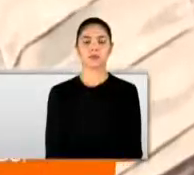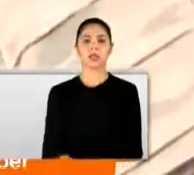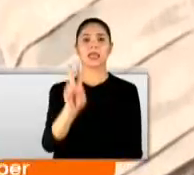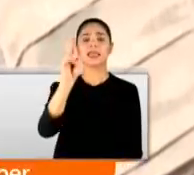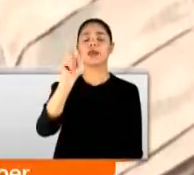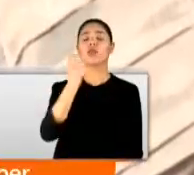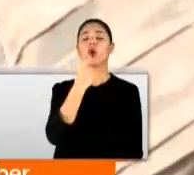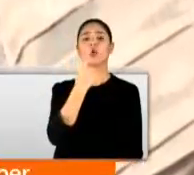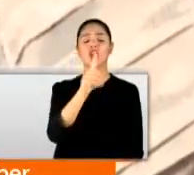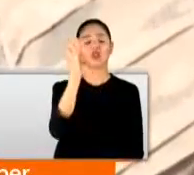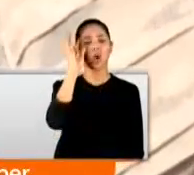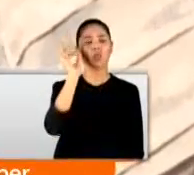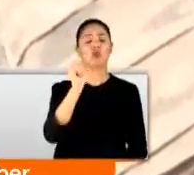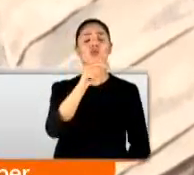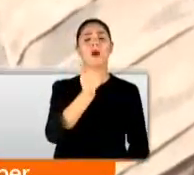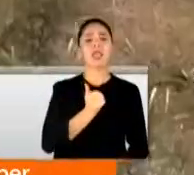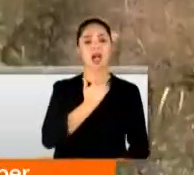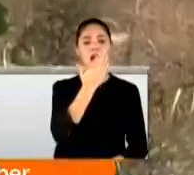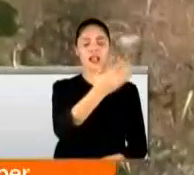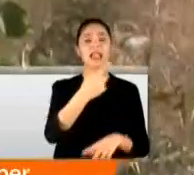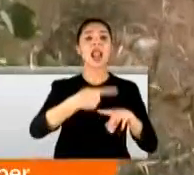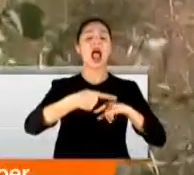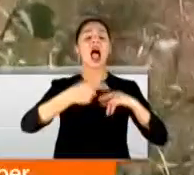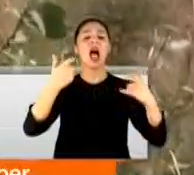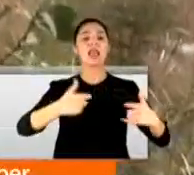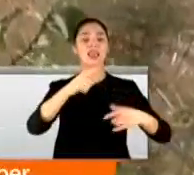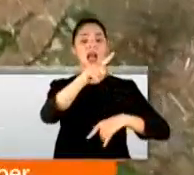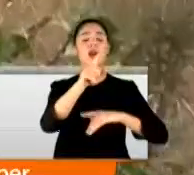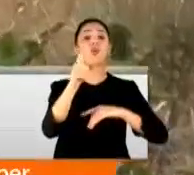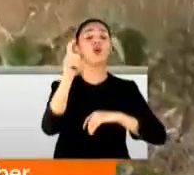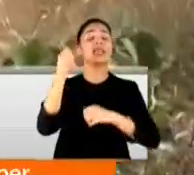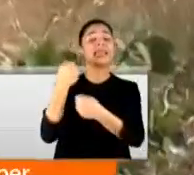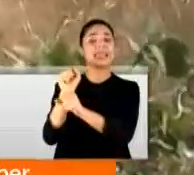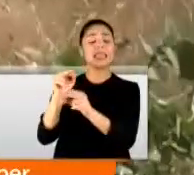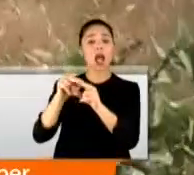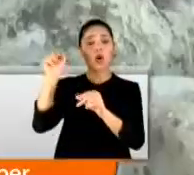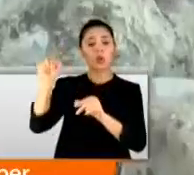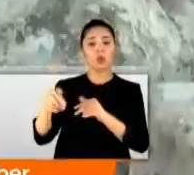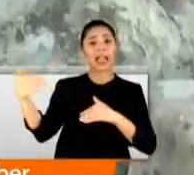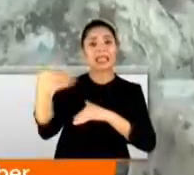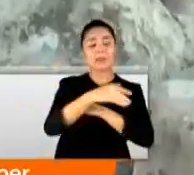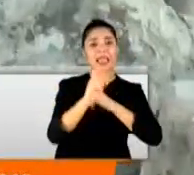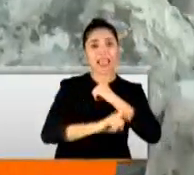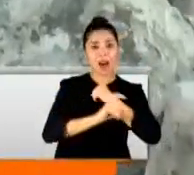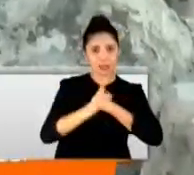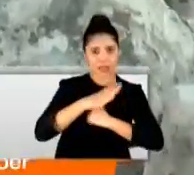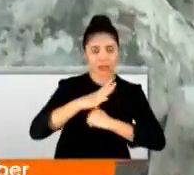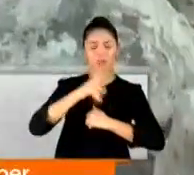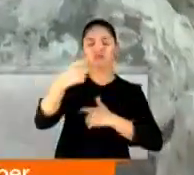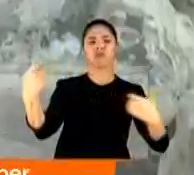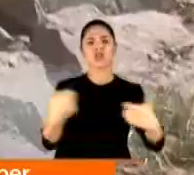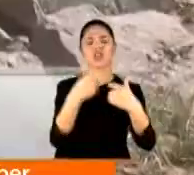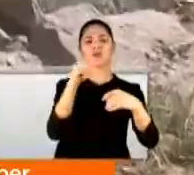29 yaşındaki Uzman Çavuş Topuksuz Hakkari'de Irak'ın kuzeyinden Türkiye'ye sızmaya çalışan PKK'lı teröristlerle çıkan